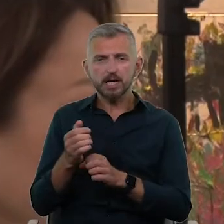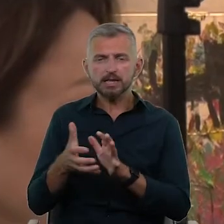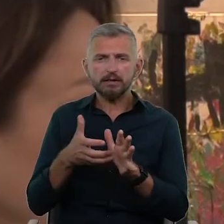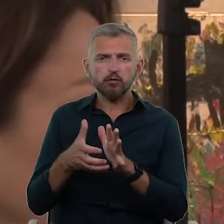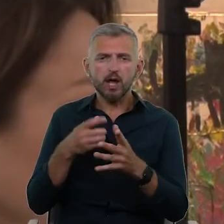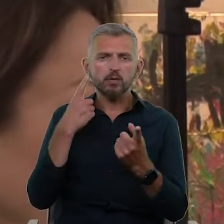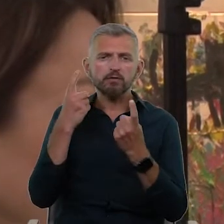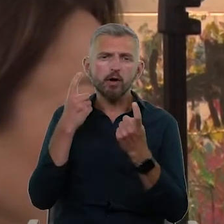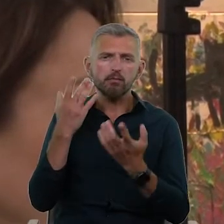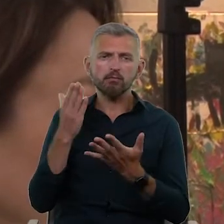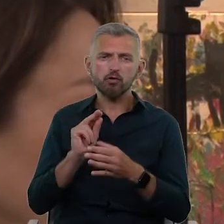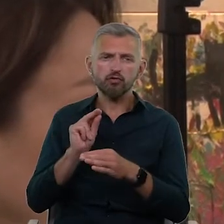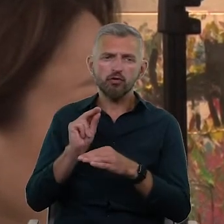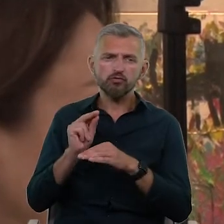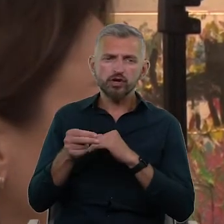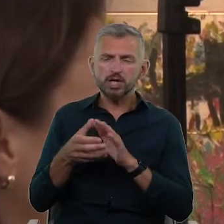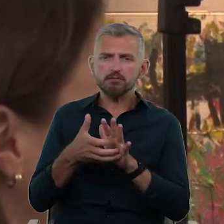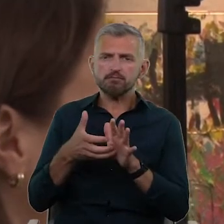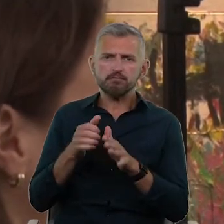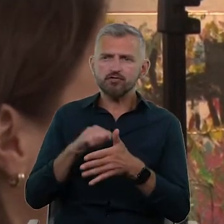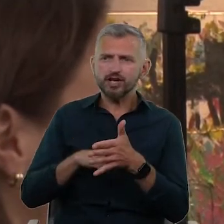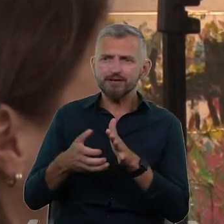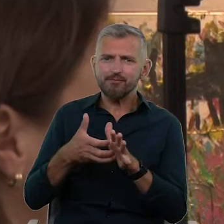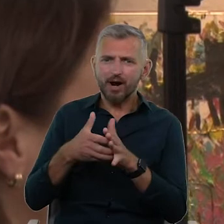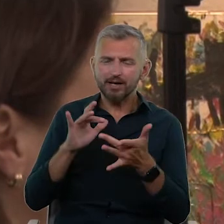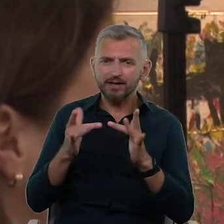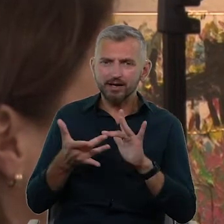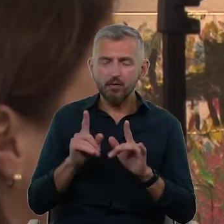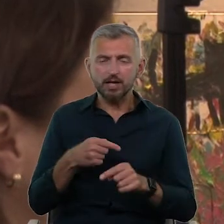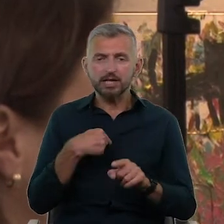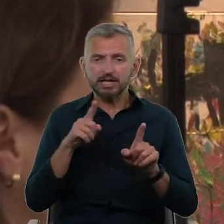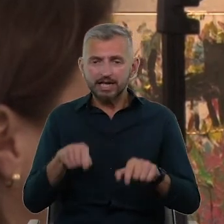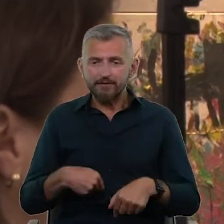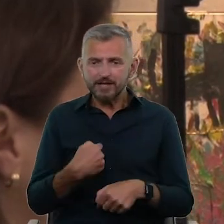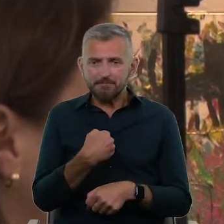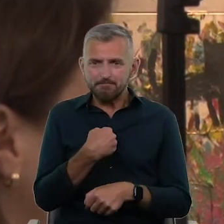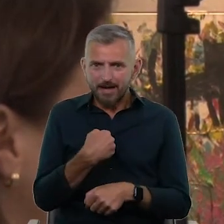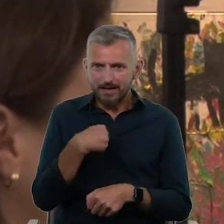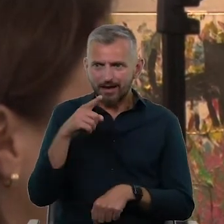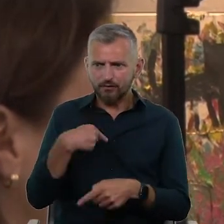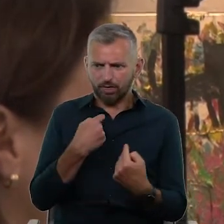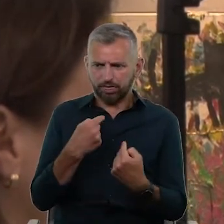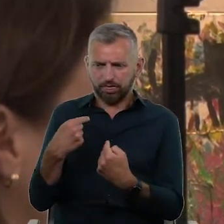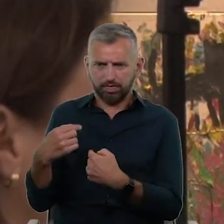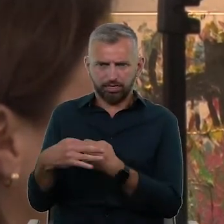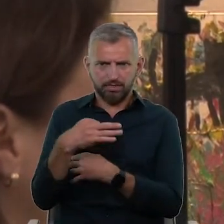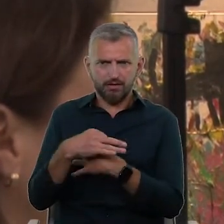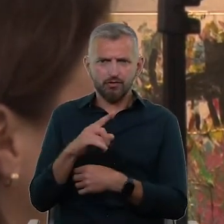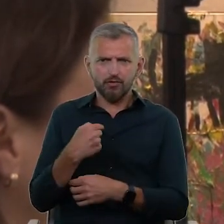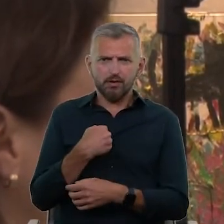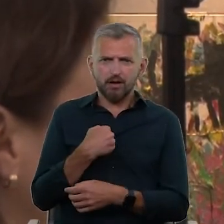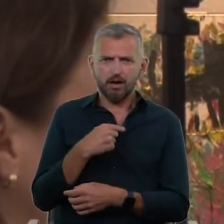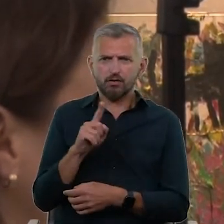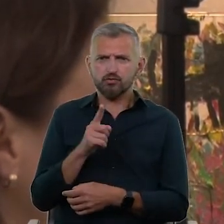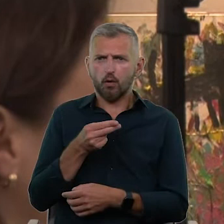недостатньо інформації, може через брак інтернету і так далі. Але навіть мене іноді цькують за те, що я щось